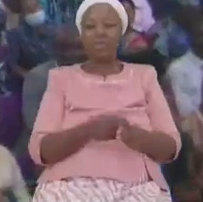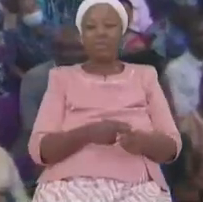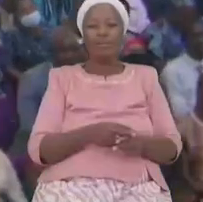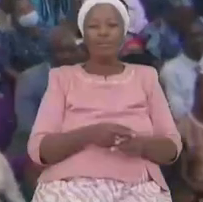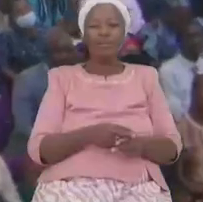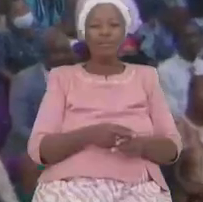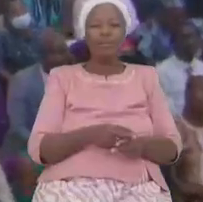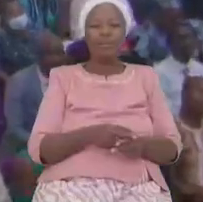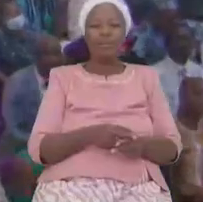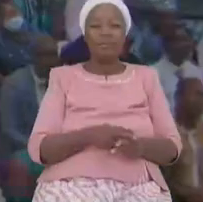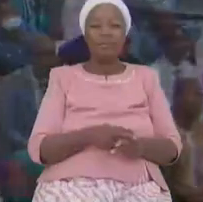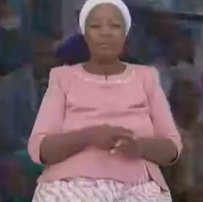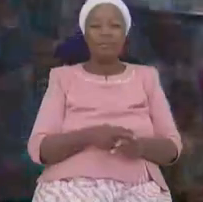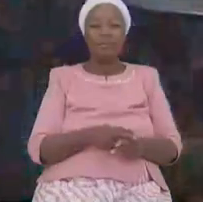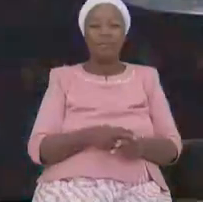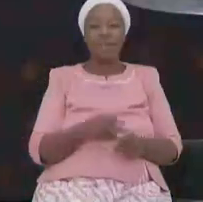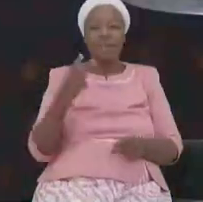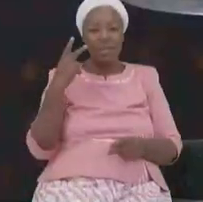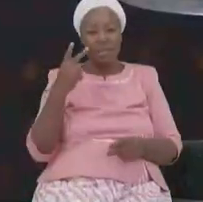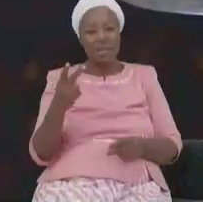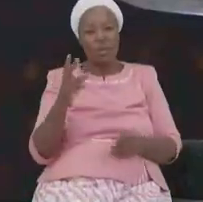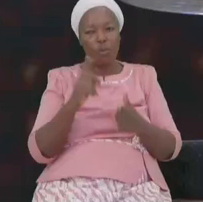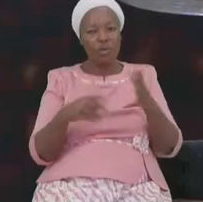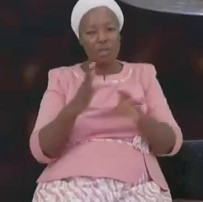qui nous amène au ciel.